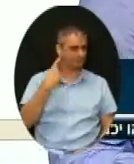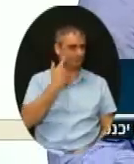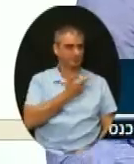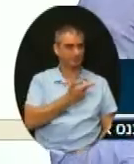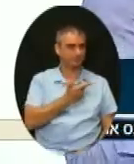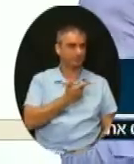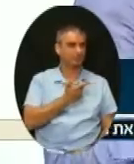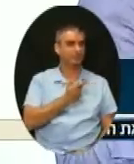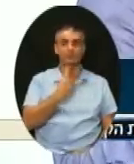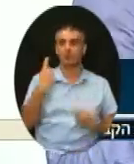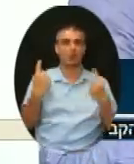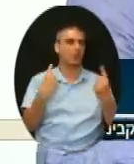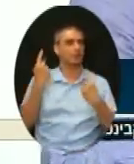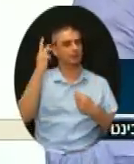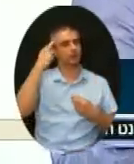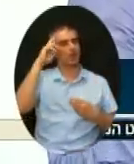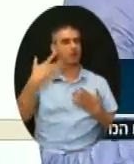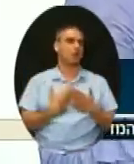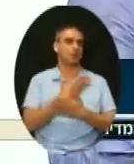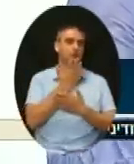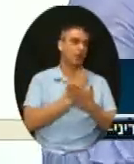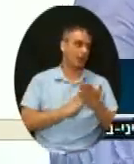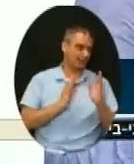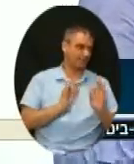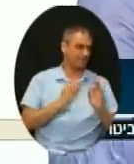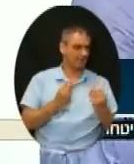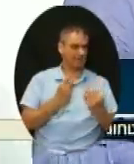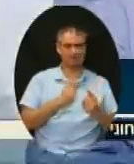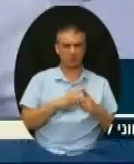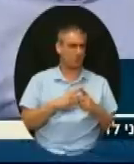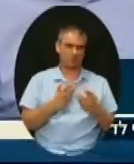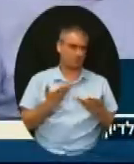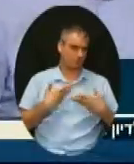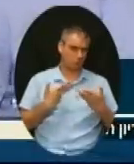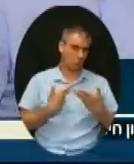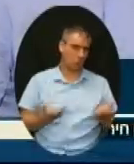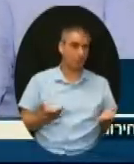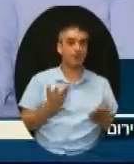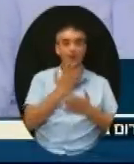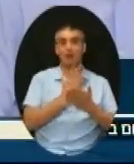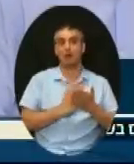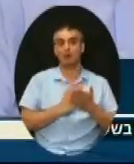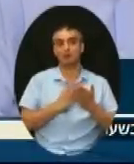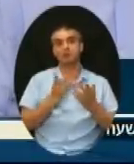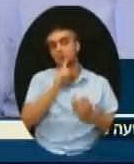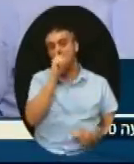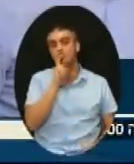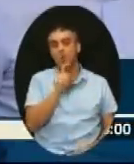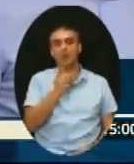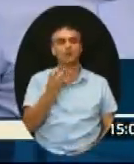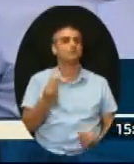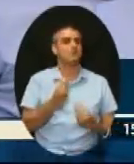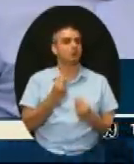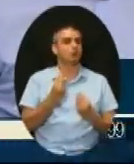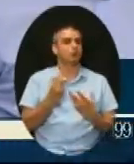לפני כן באולפן, כל אחד זורק רעיון חדש, חלקם הם באמת צעדים פופוליסטיים שלא הביאו לשום דבר, וחלקם יש בהם אולי איזושהי